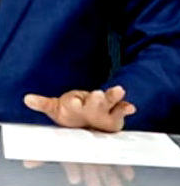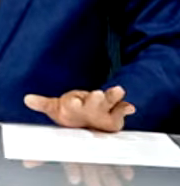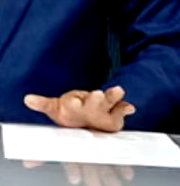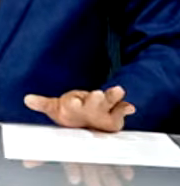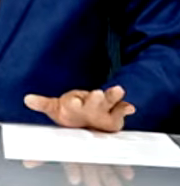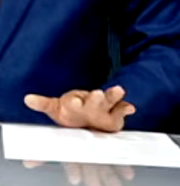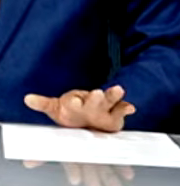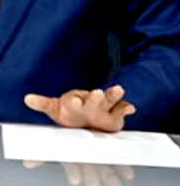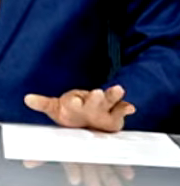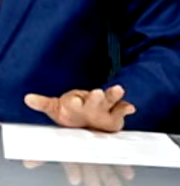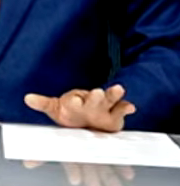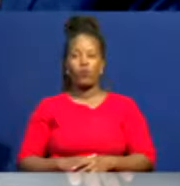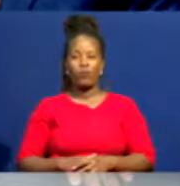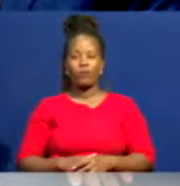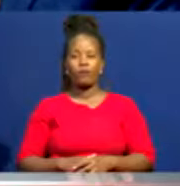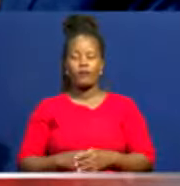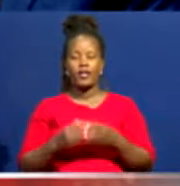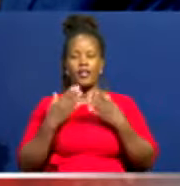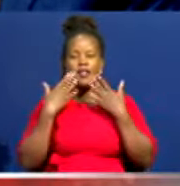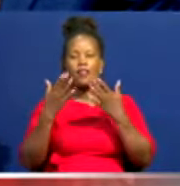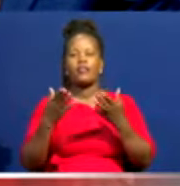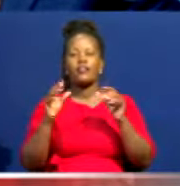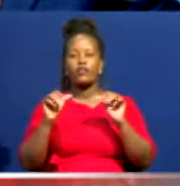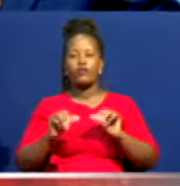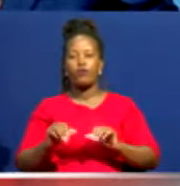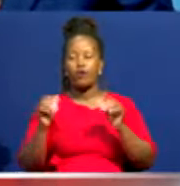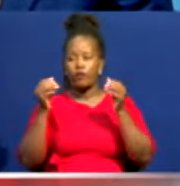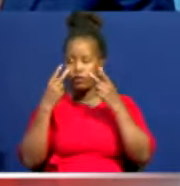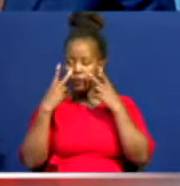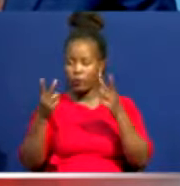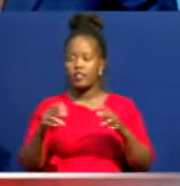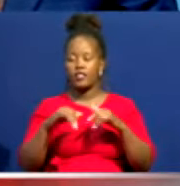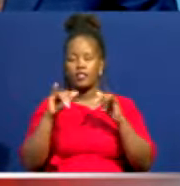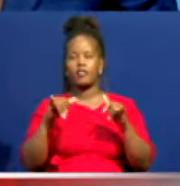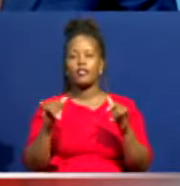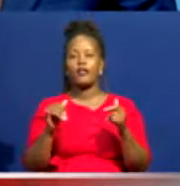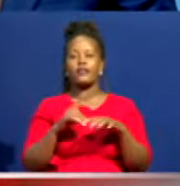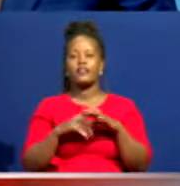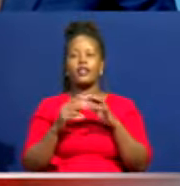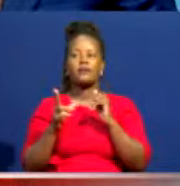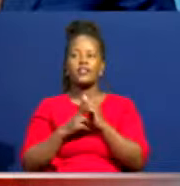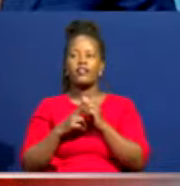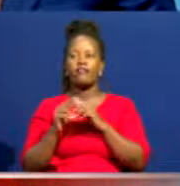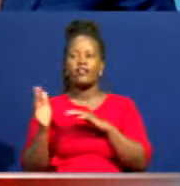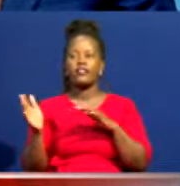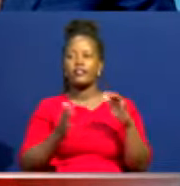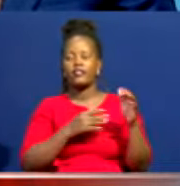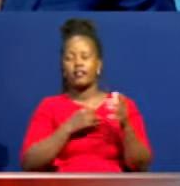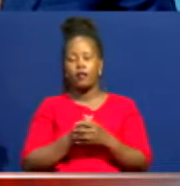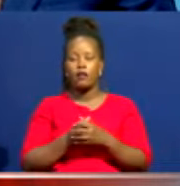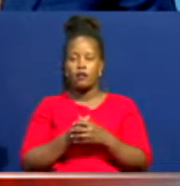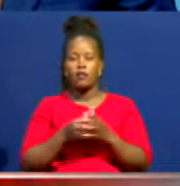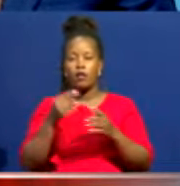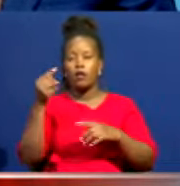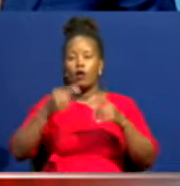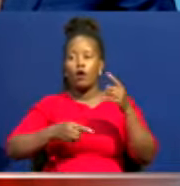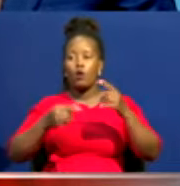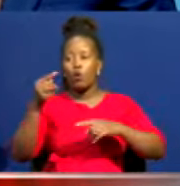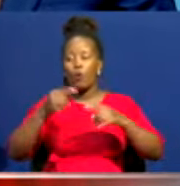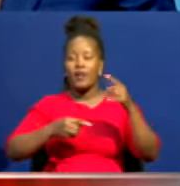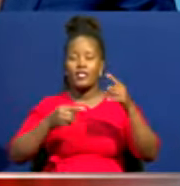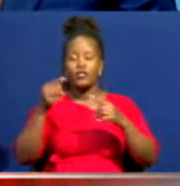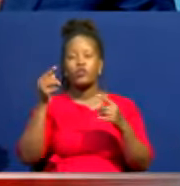Naam, shukrani sana mtazamaji kwa kuendelea kutazama taarifa hizi za Darubini. Na kinyanganyiro cha kumchagua mwakilishi wa